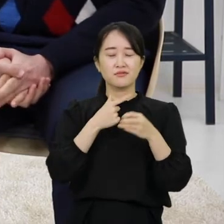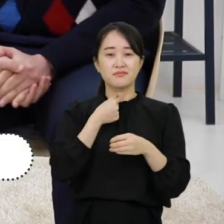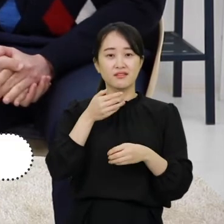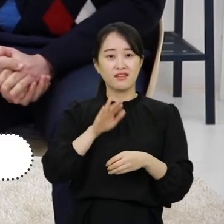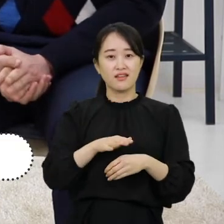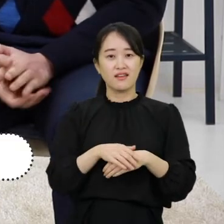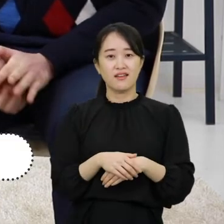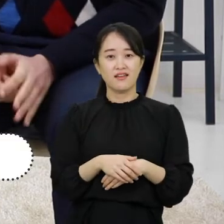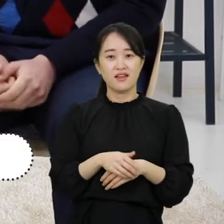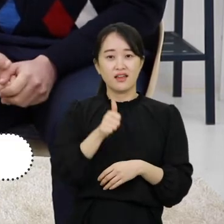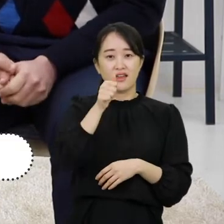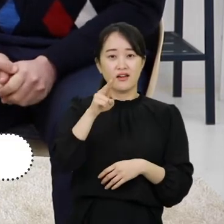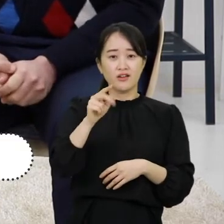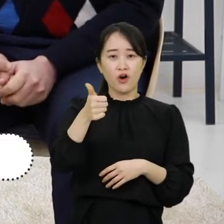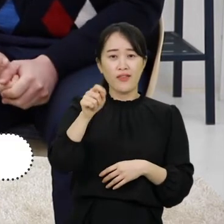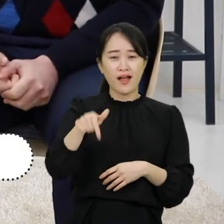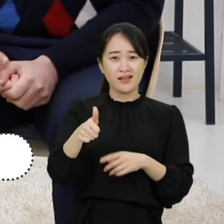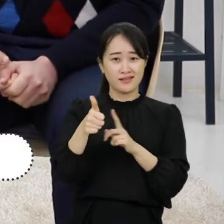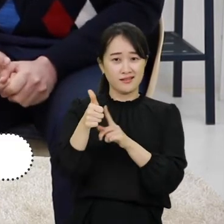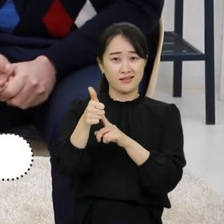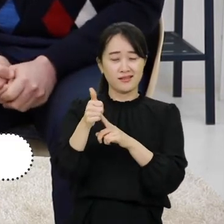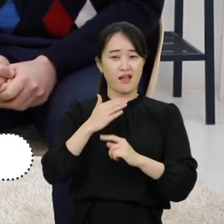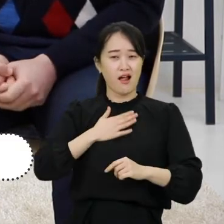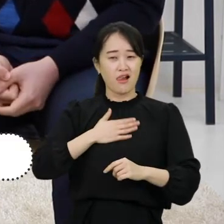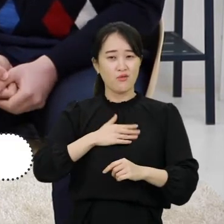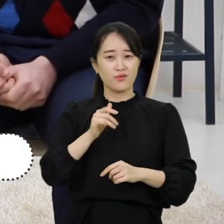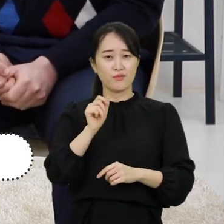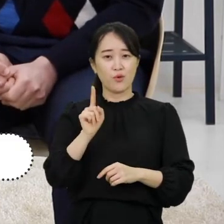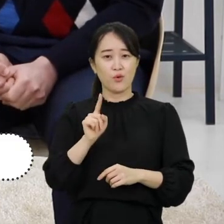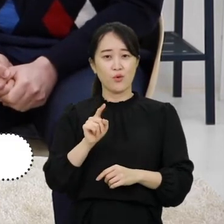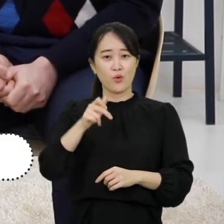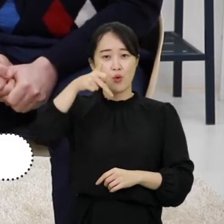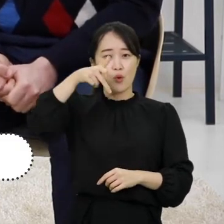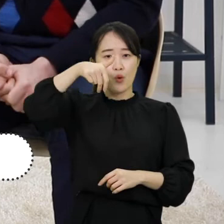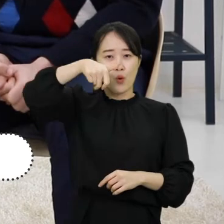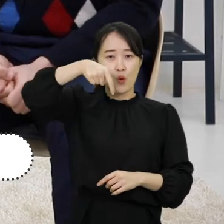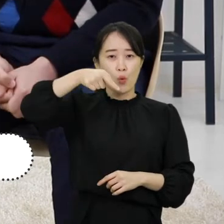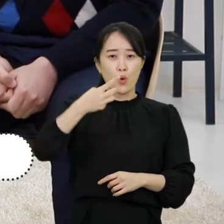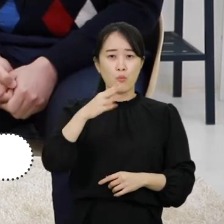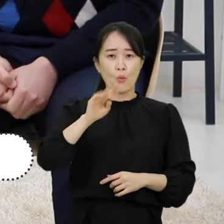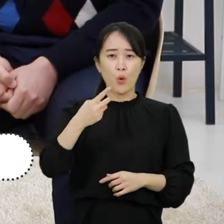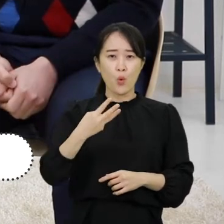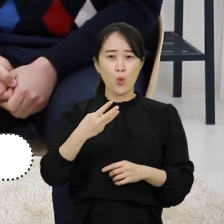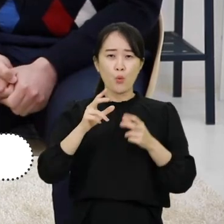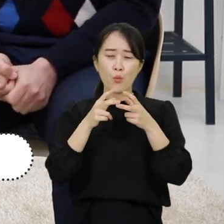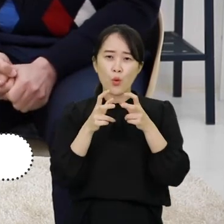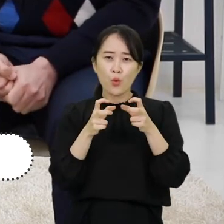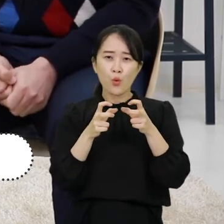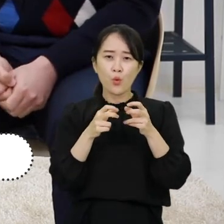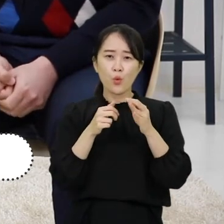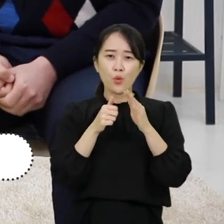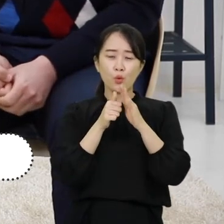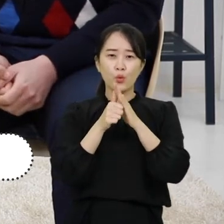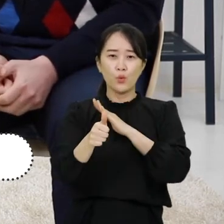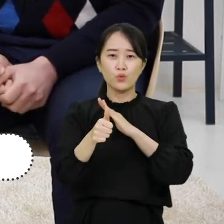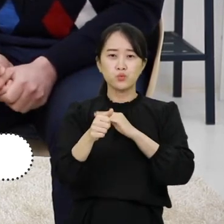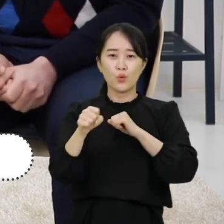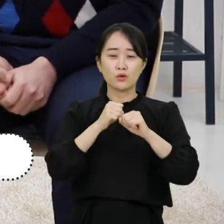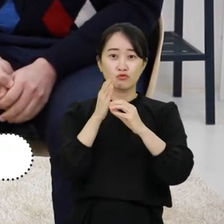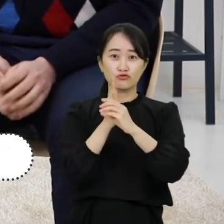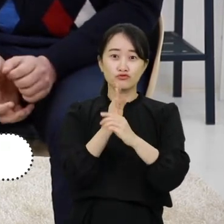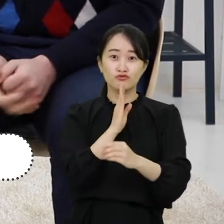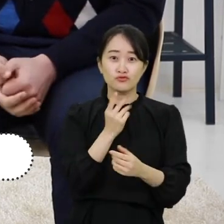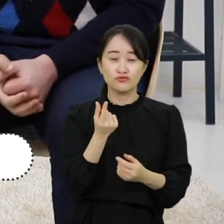싶은데 현악님이 제가 알기로 또 우리 꼴볼이라는 스포츠의 장애인 스포츠의 선수로 활동을